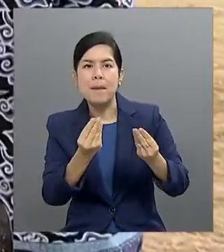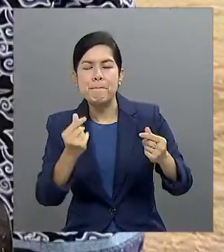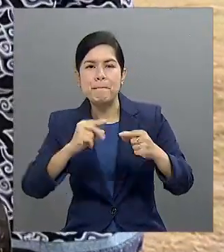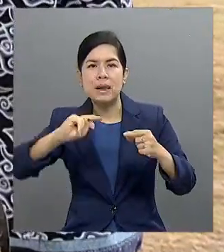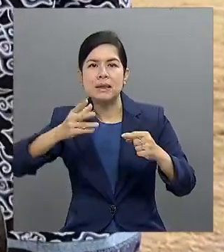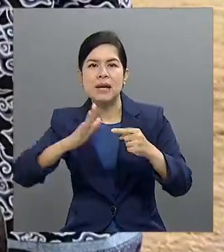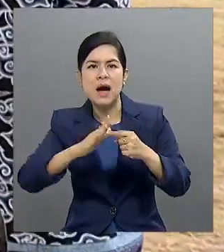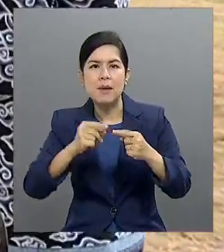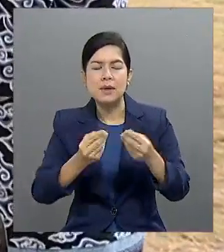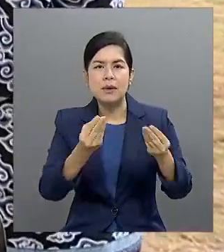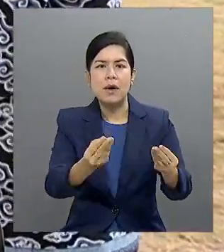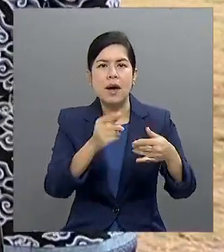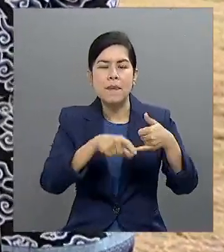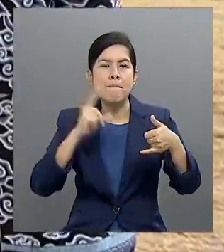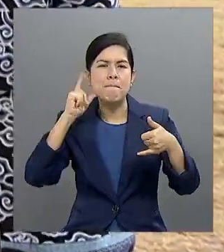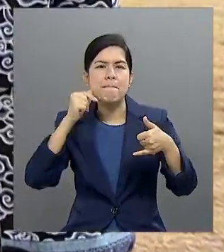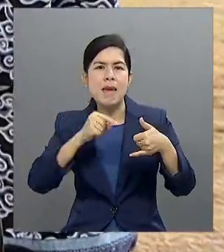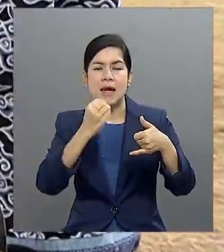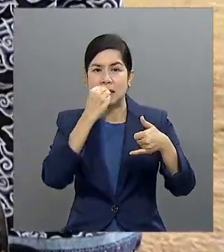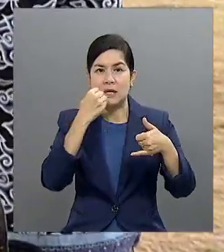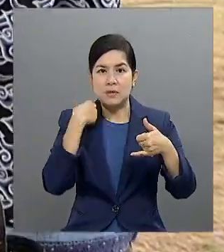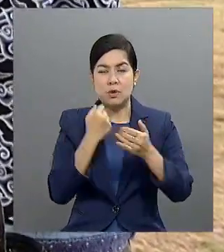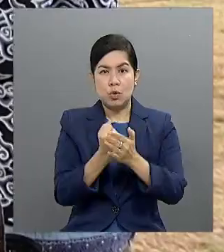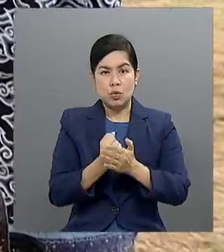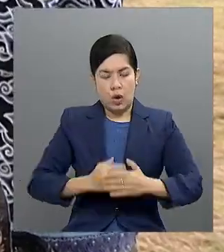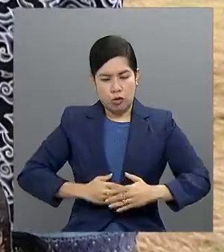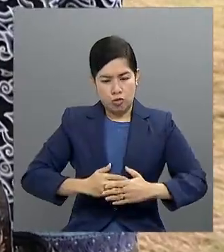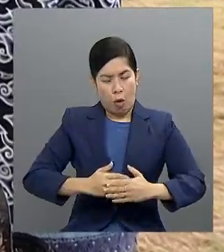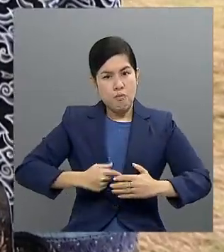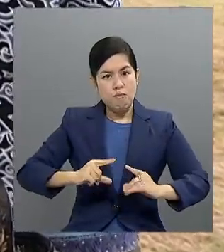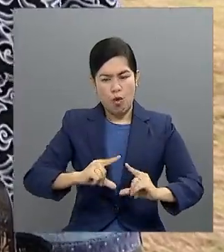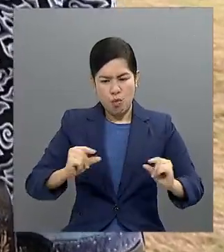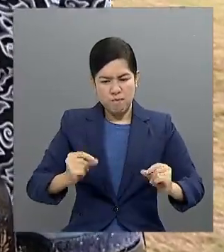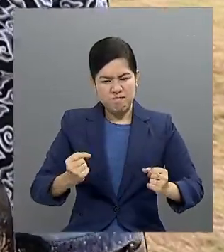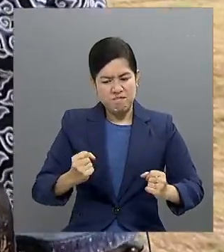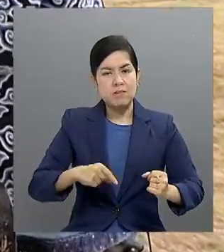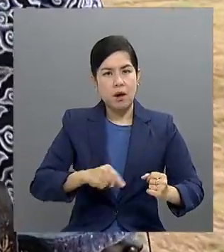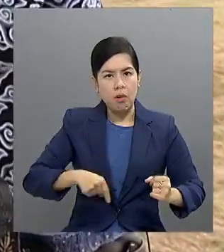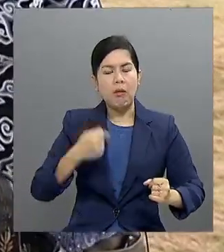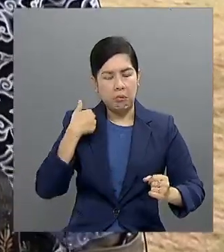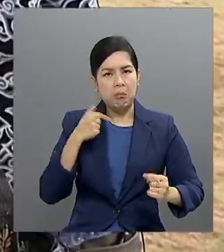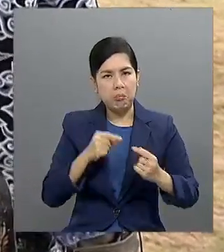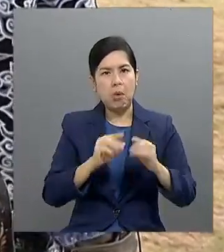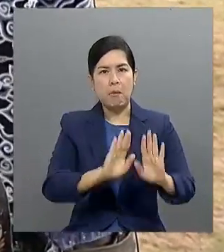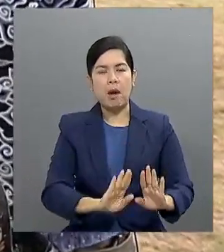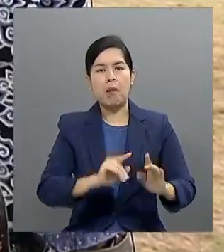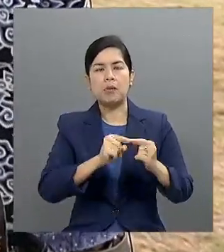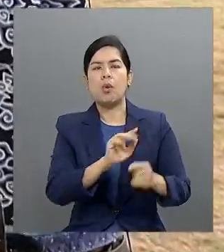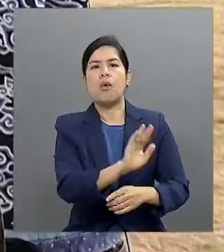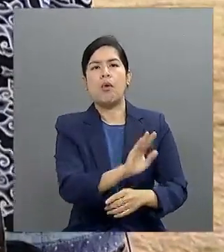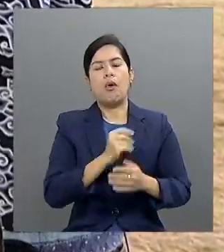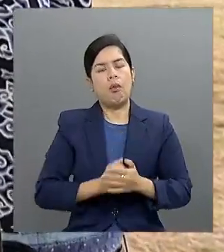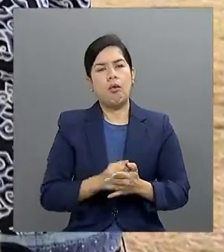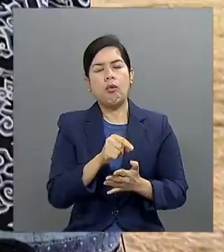ครับให้นะครับเกิดการกระชับในช่องท้องเนี่ยครับมดลูกอะไรอย่างนี้นะครับช่วยใช้งานเนี่ยเป็นภูมิปัญญานะครับขนมเรานี่มีภูมิปัญญาสอดแทรกอยู่ด้วย ก็ถือว่า